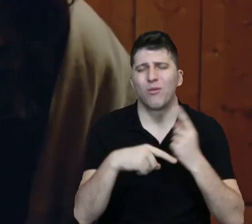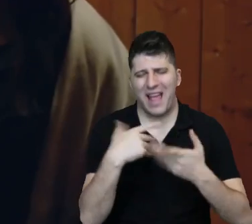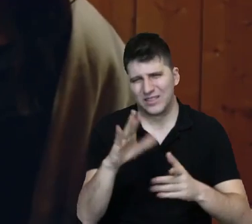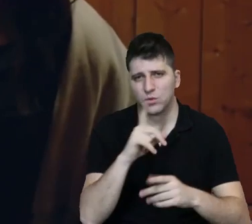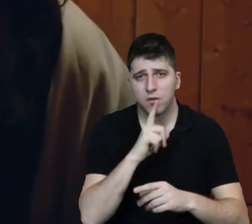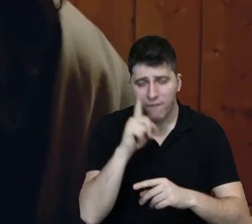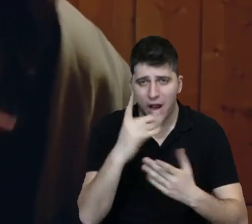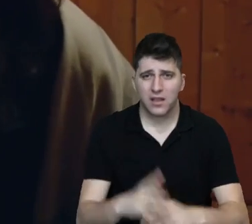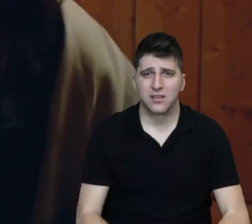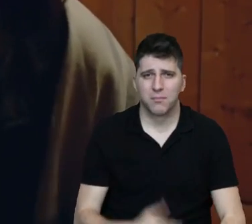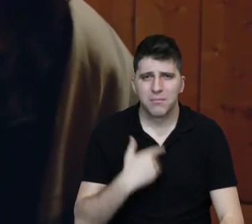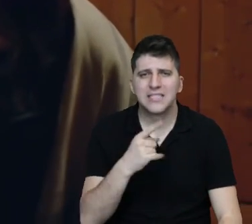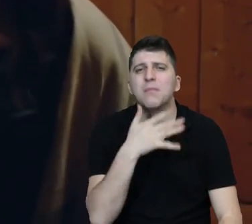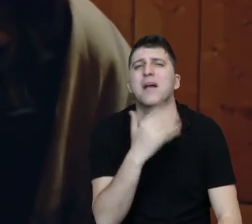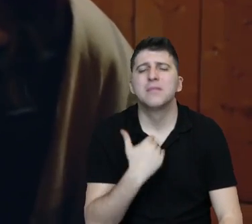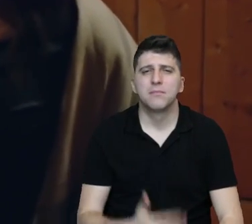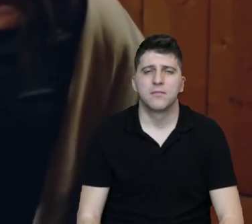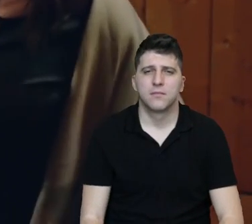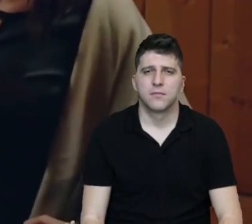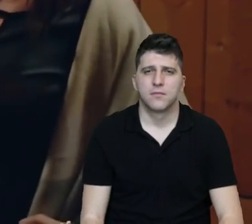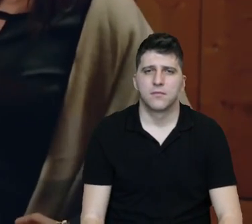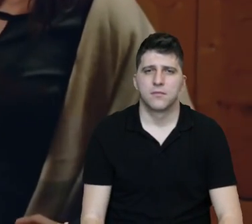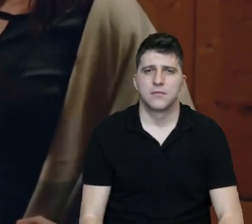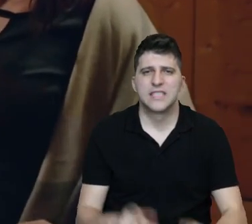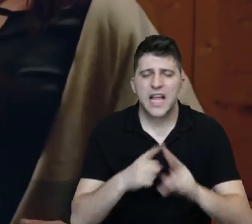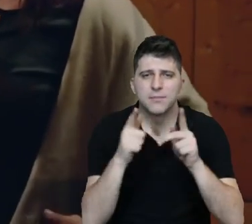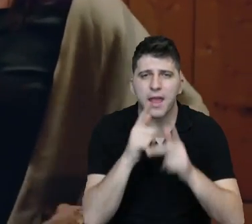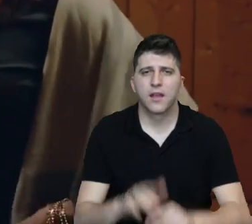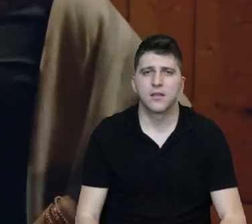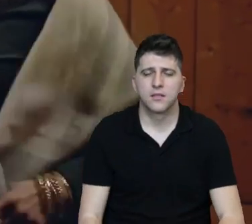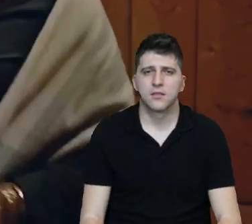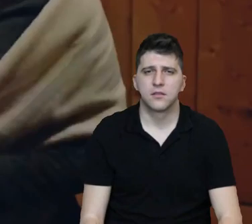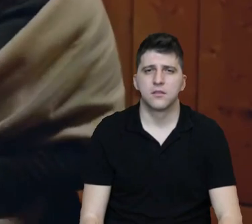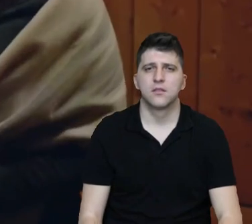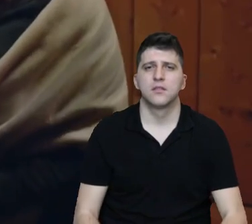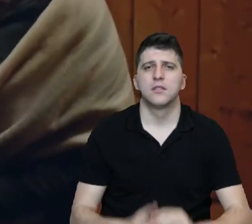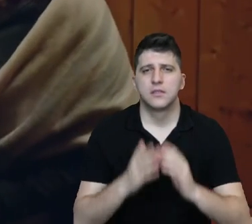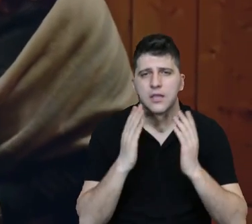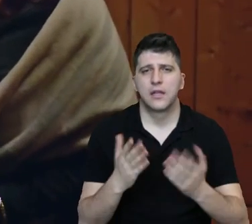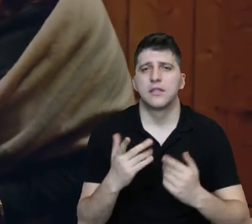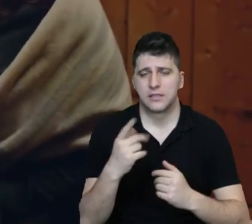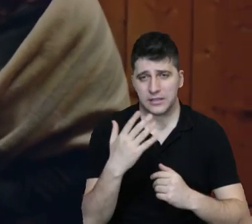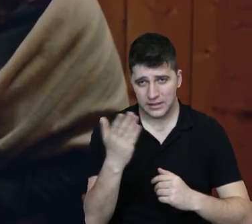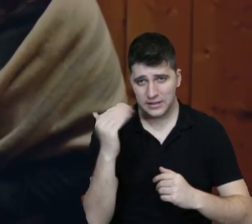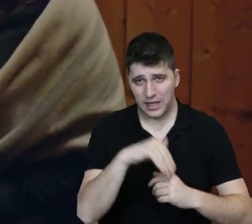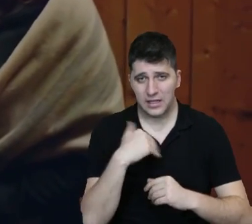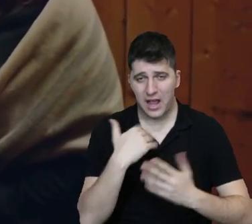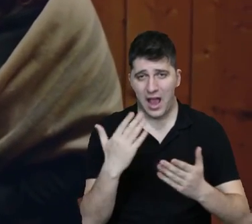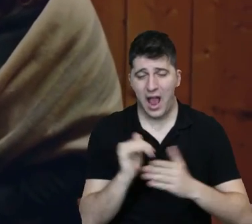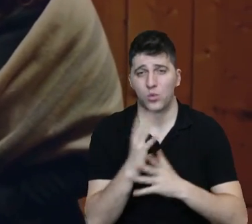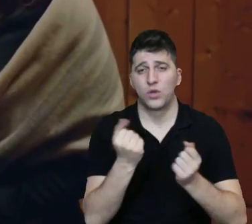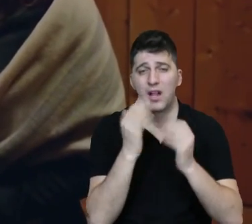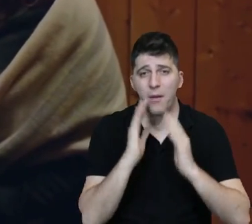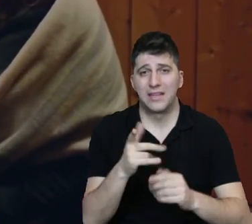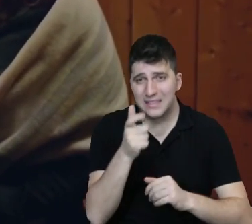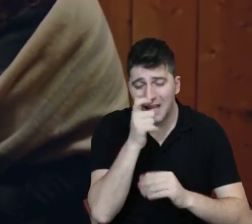oradan. Vallahi diyorum ya. Ben seni bilmez miyim? Nazmiye. Geçin. Geldin de hayatımı kurtardın ama gelirken biraz daha